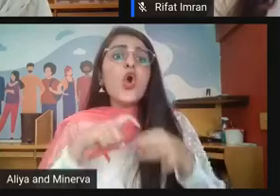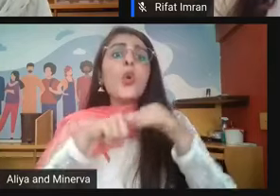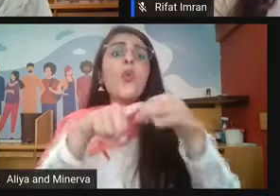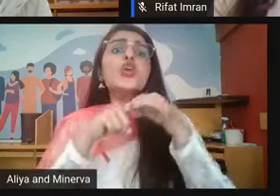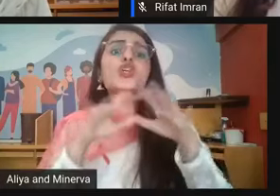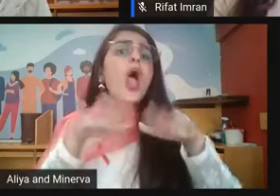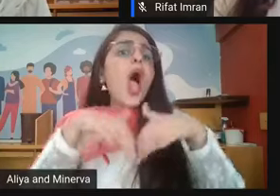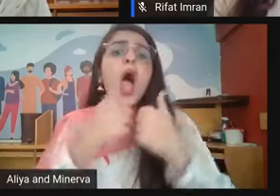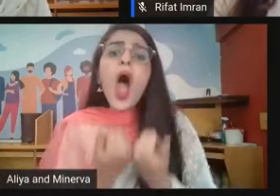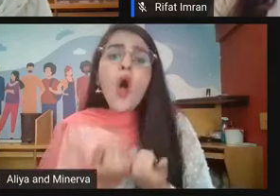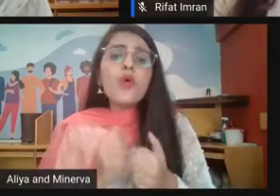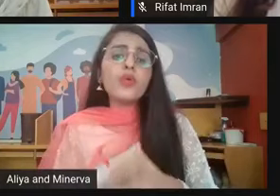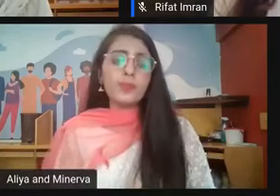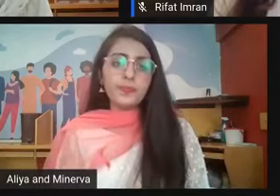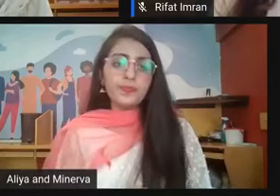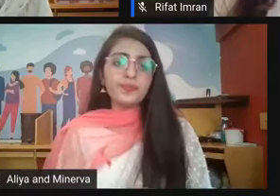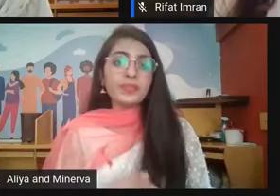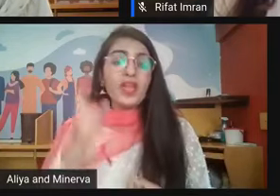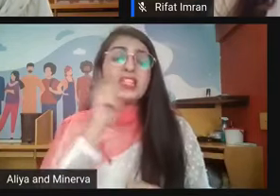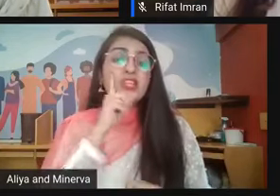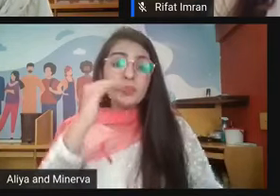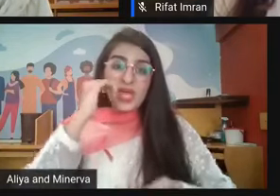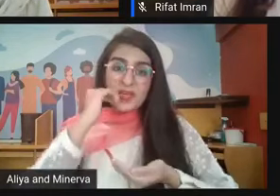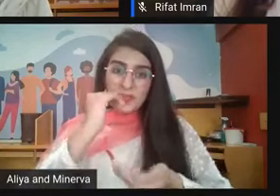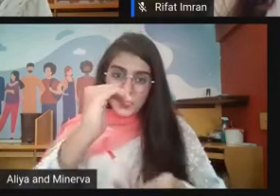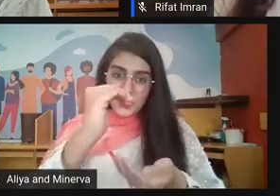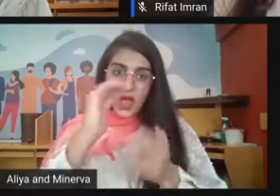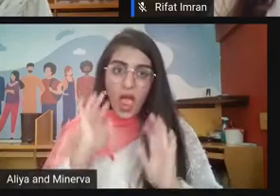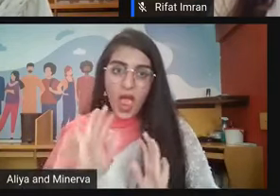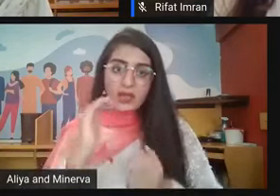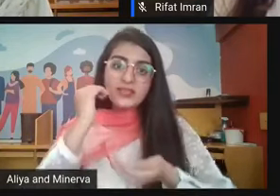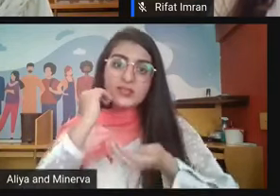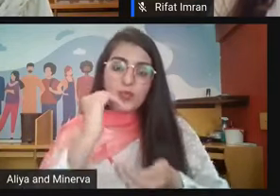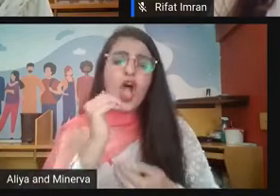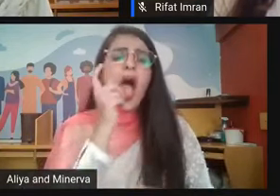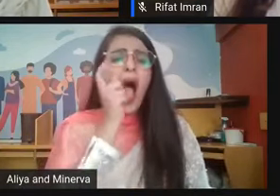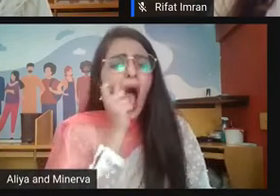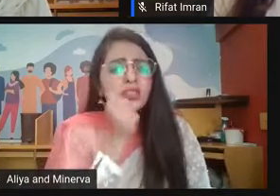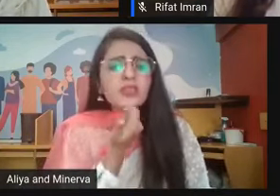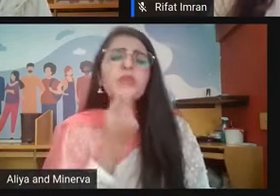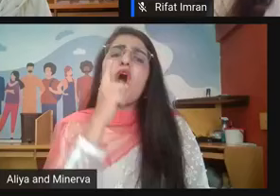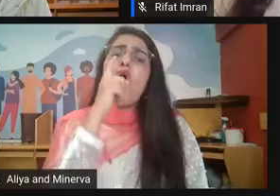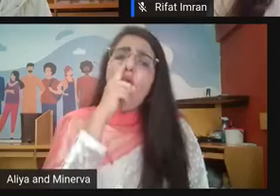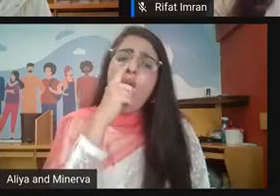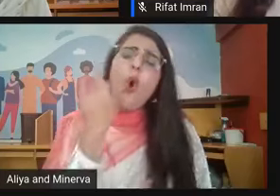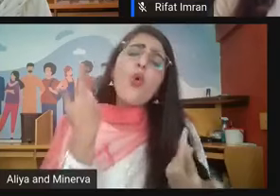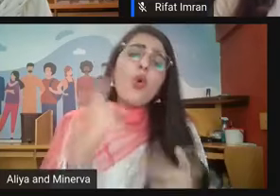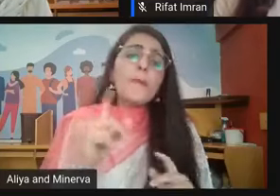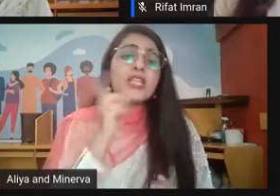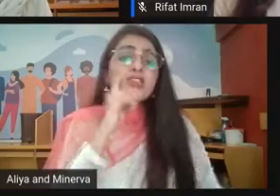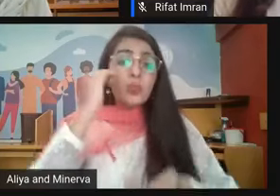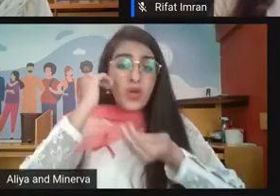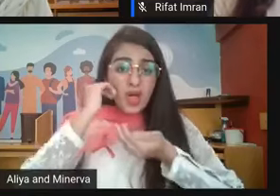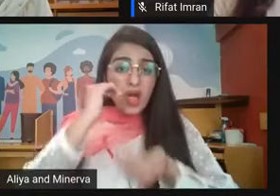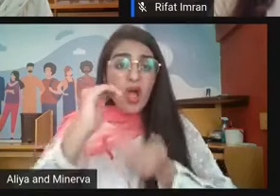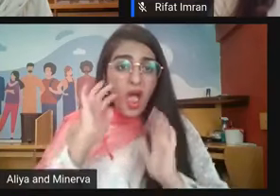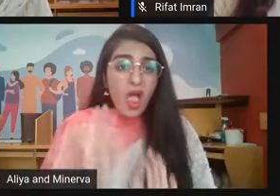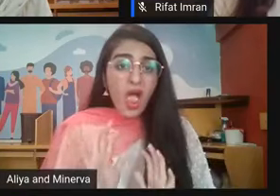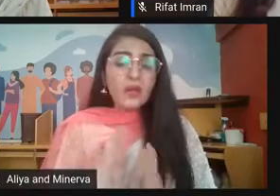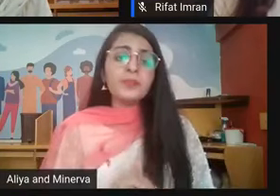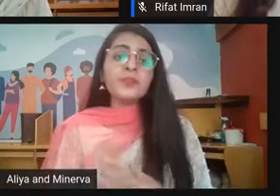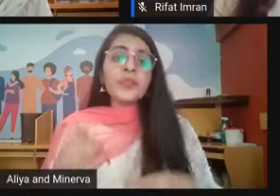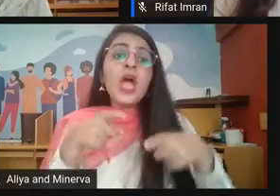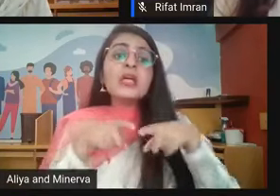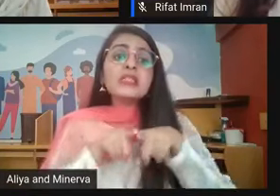हाउ? व्हेन अ चाइल्ड इज बोर्न, वेदर इट्स अ मेल चाइल्ड और अ फीमेल चाइल्ड, एवरी चाइल्ड इज